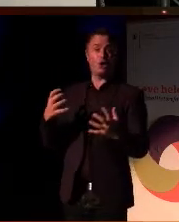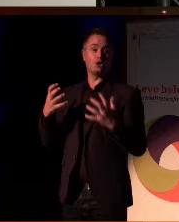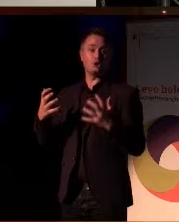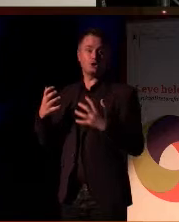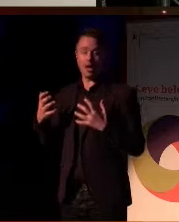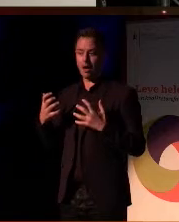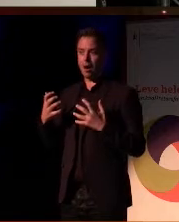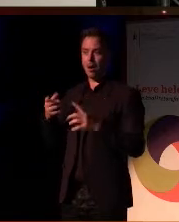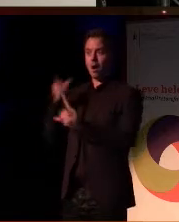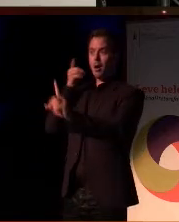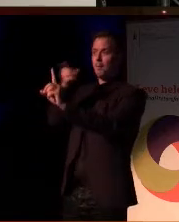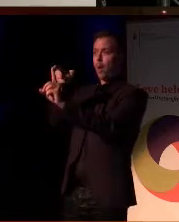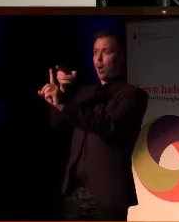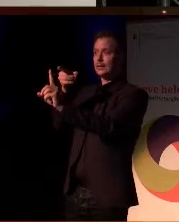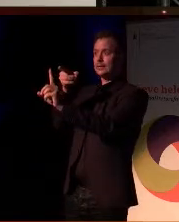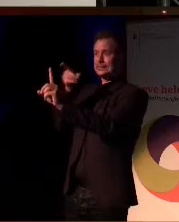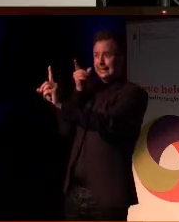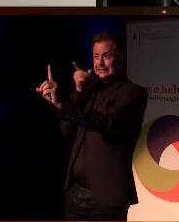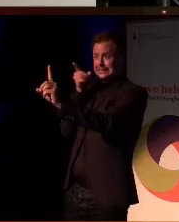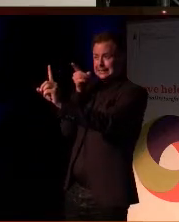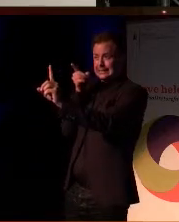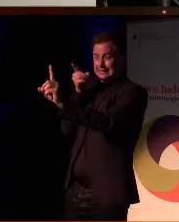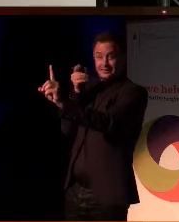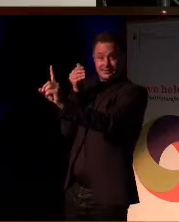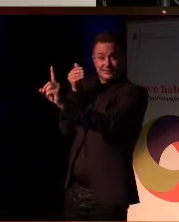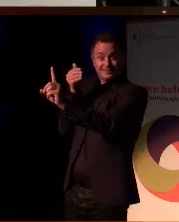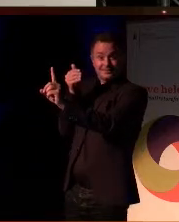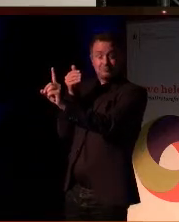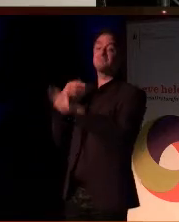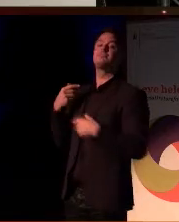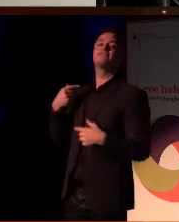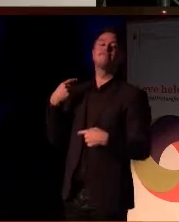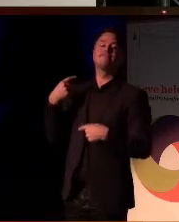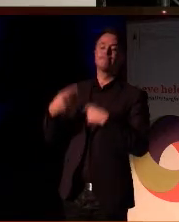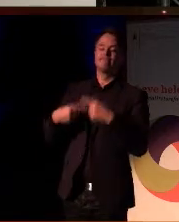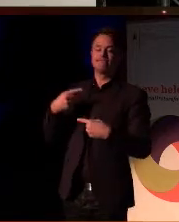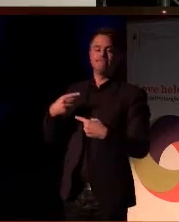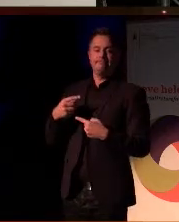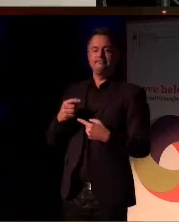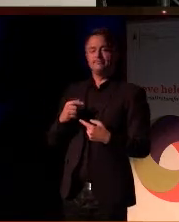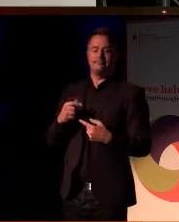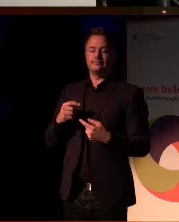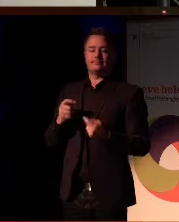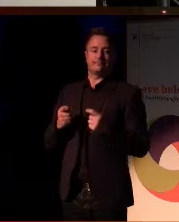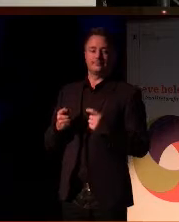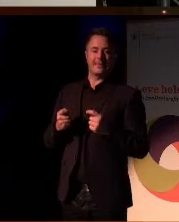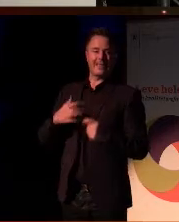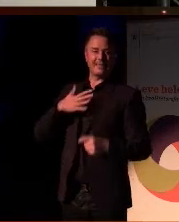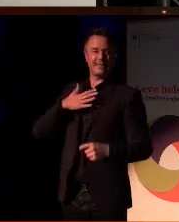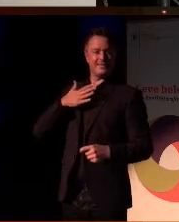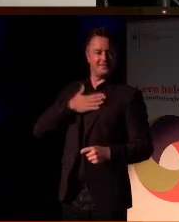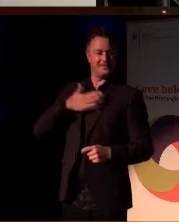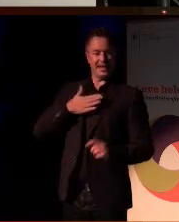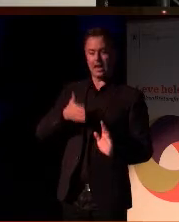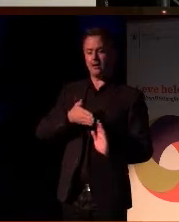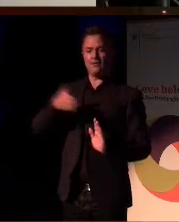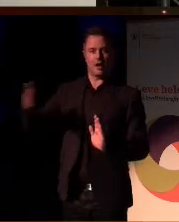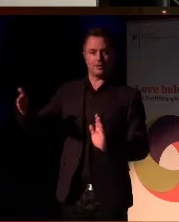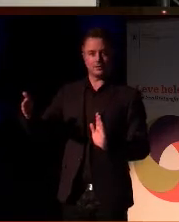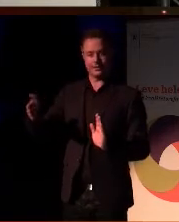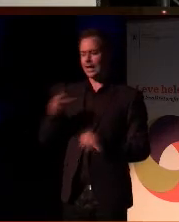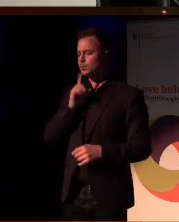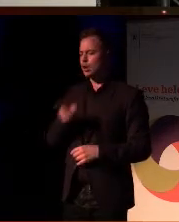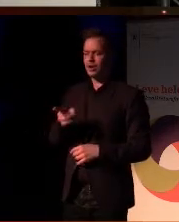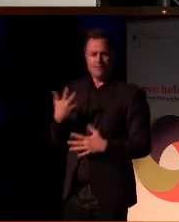drivende mål han satte seg. Og så gikk han litt over I den der ville fasen. Hva gjorde du da? Sier jeg liksom når du kjente at liksom